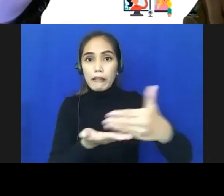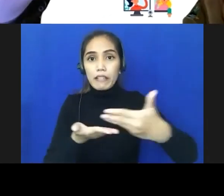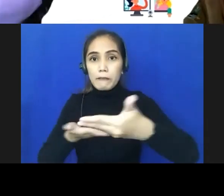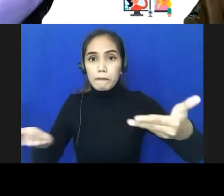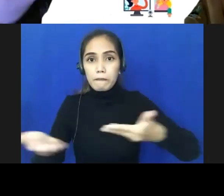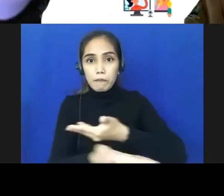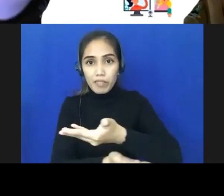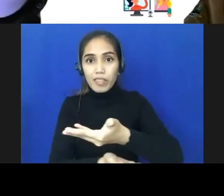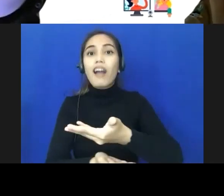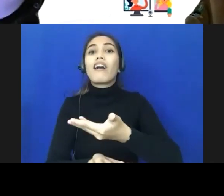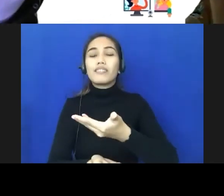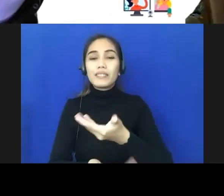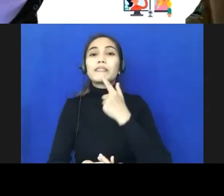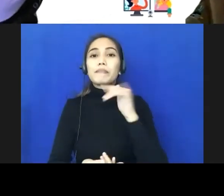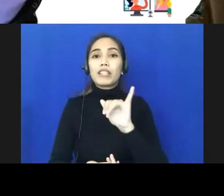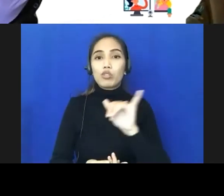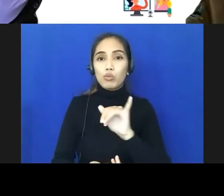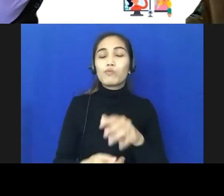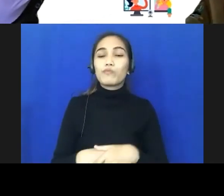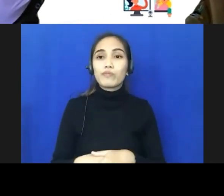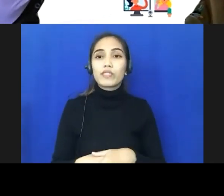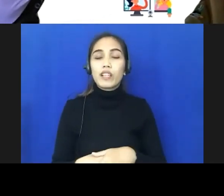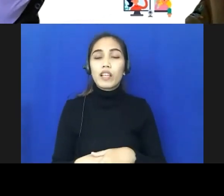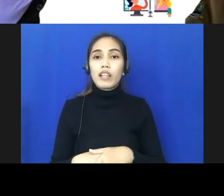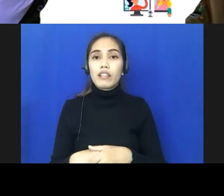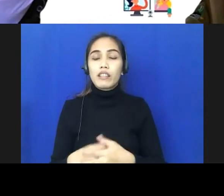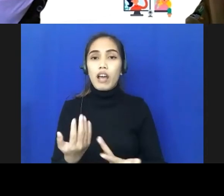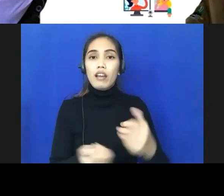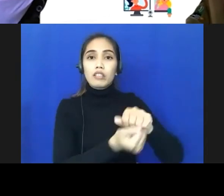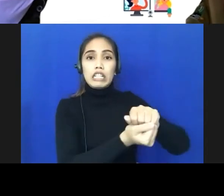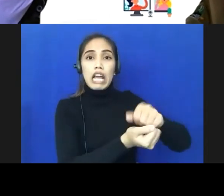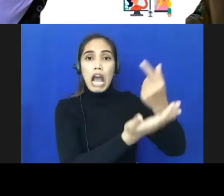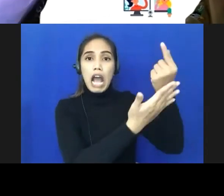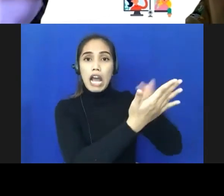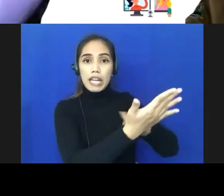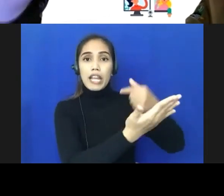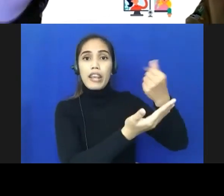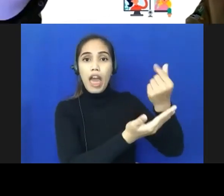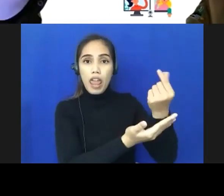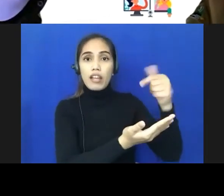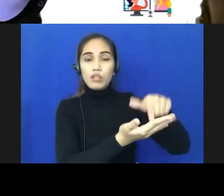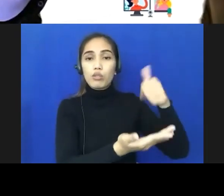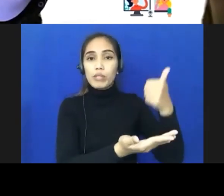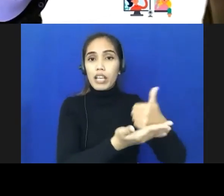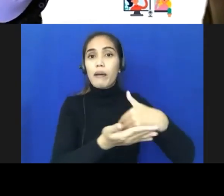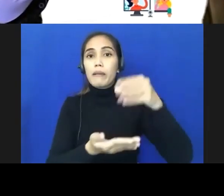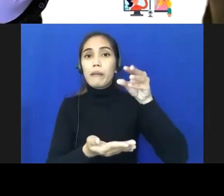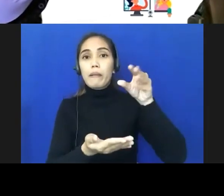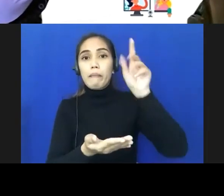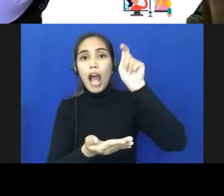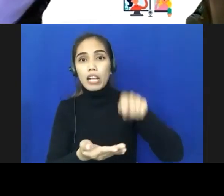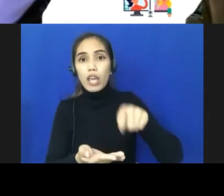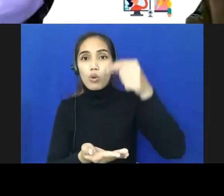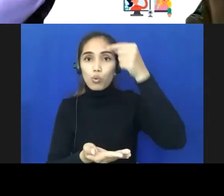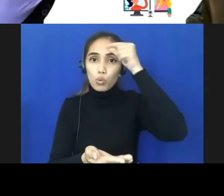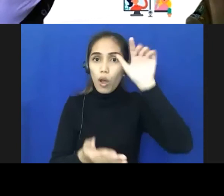untuk menyelenggarakan Kalakarya ya. Kalakaryanya sendiri adalah 17 sesi ya, 17 pertemuan, 3 orang